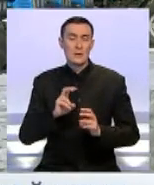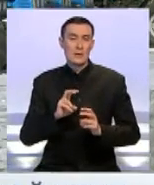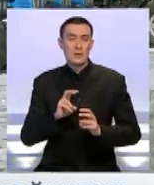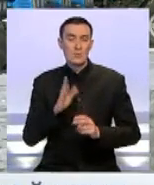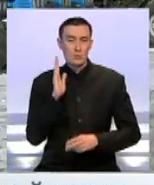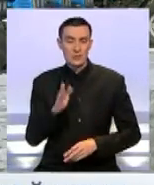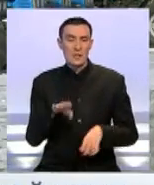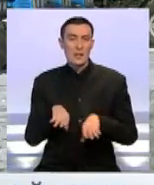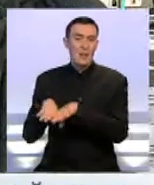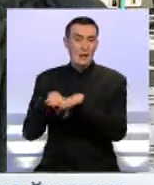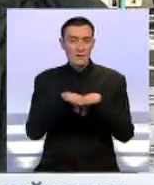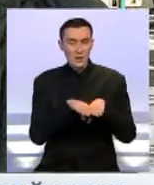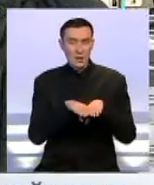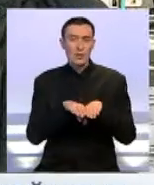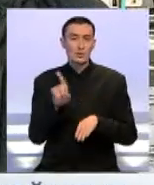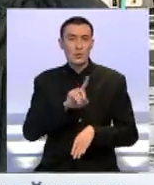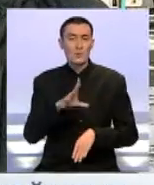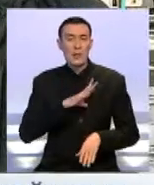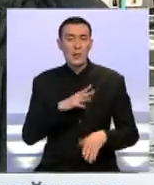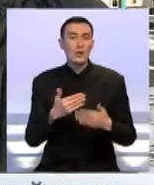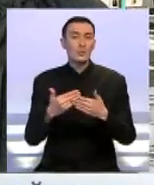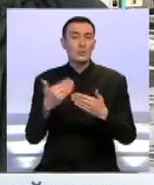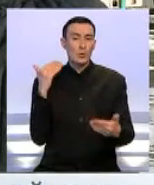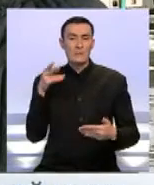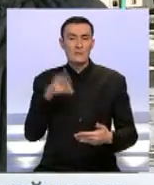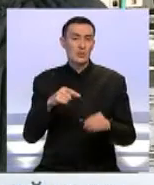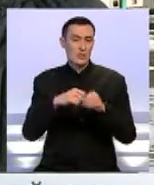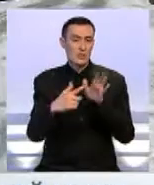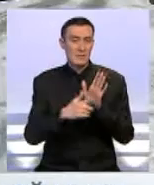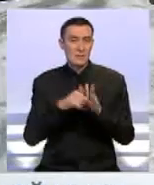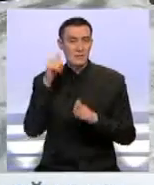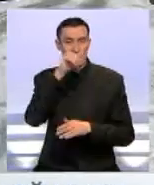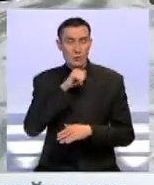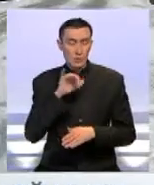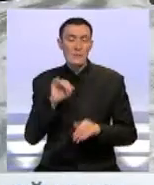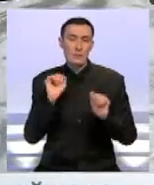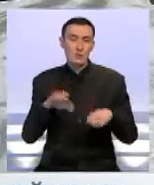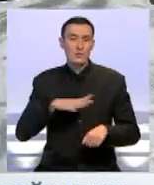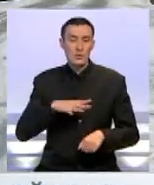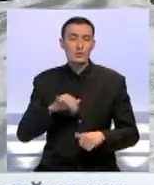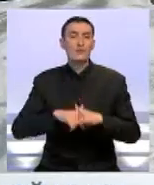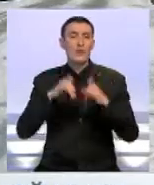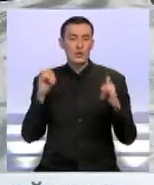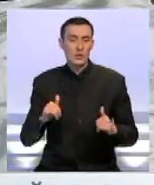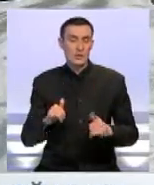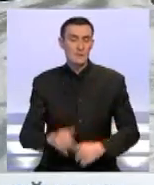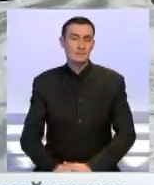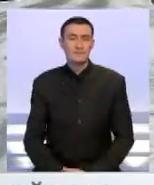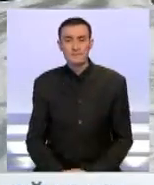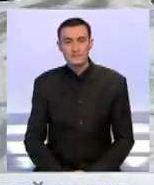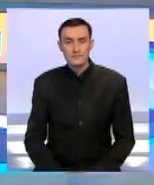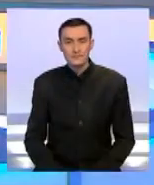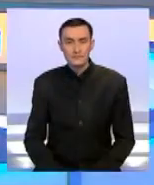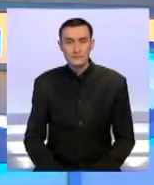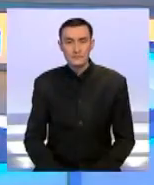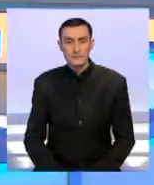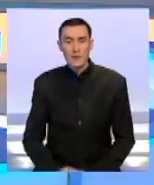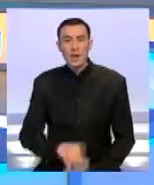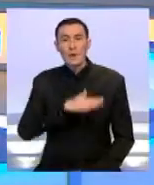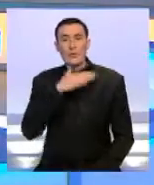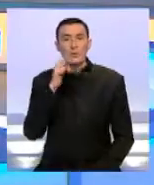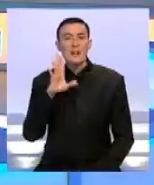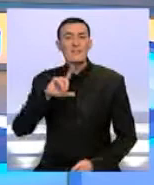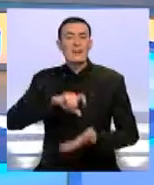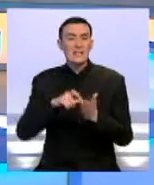будет наравне с тем, что было до 2017 года, и, возможно, будет даже увеличение в разы.